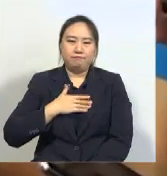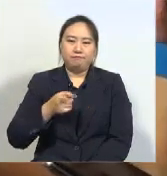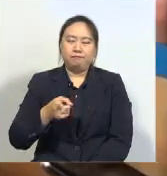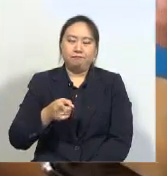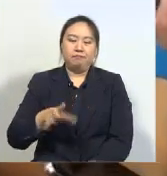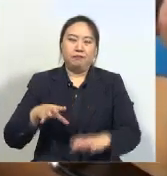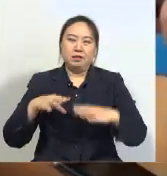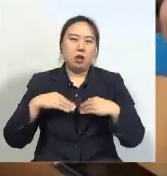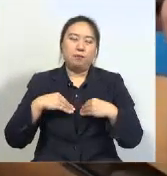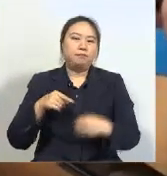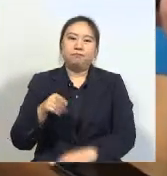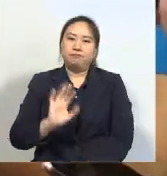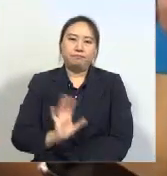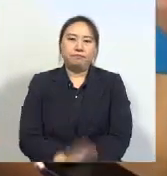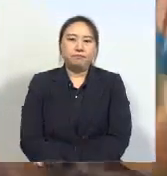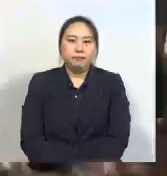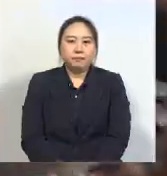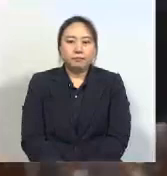เห็นชอบด้วยไม่ได